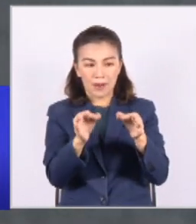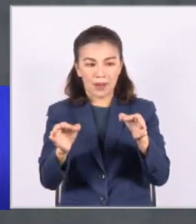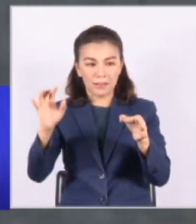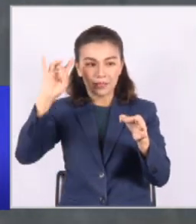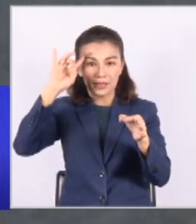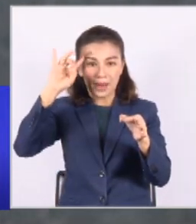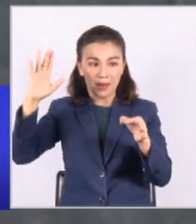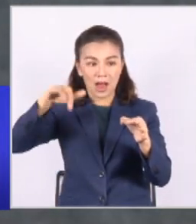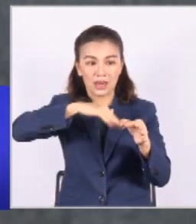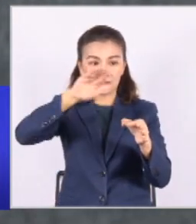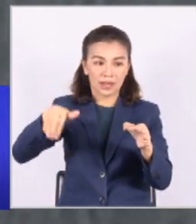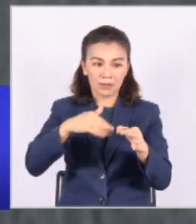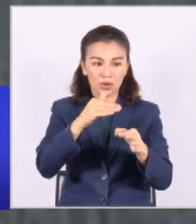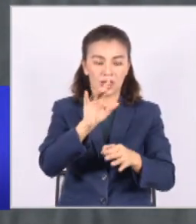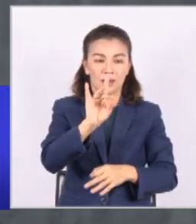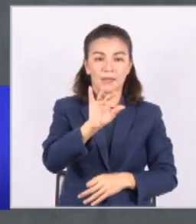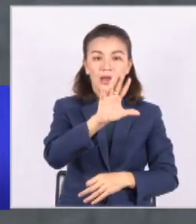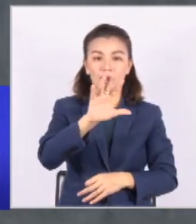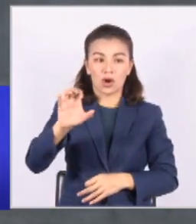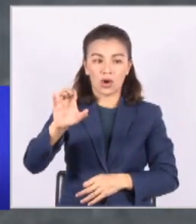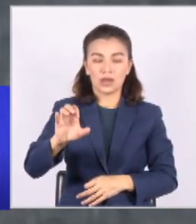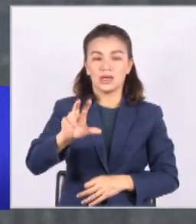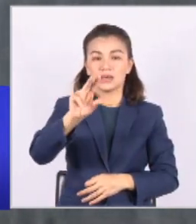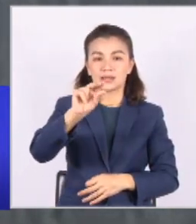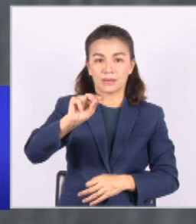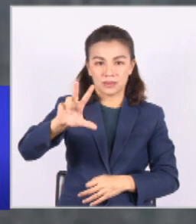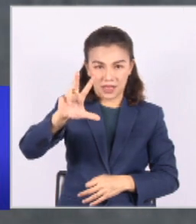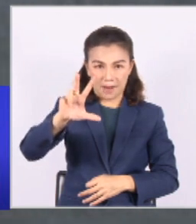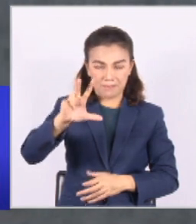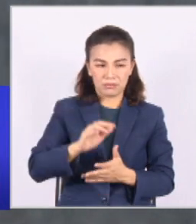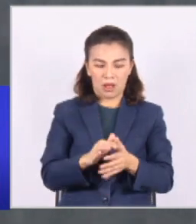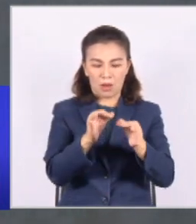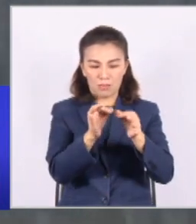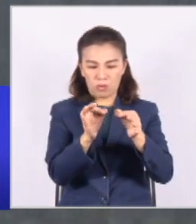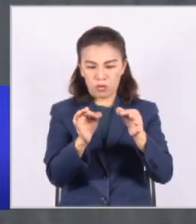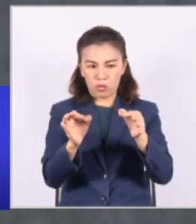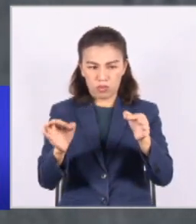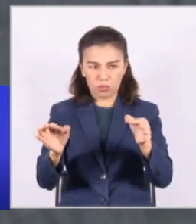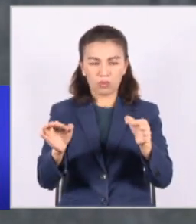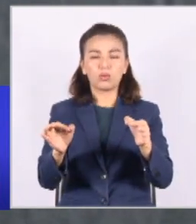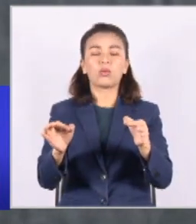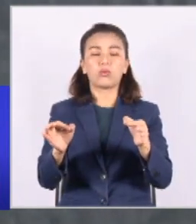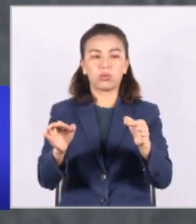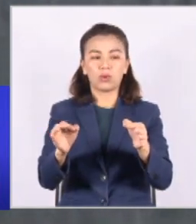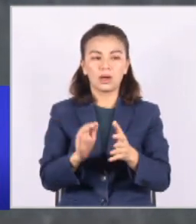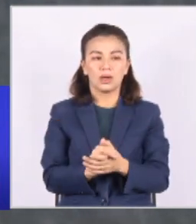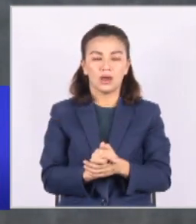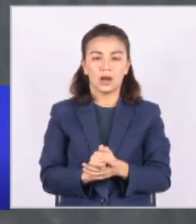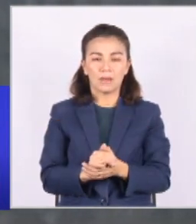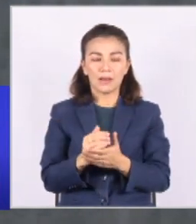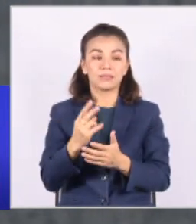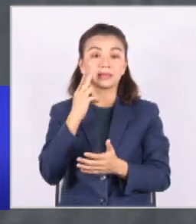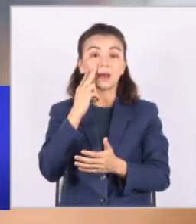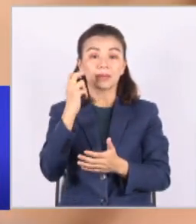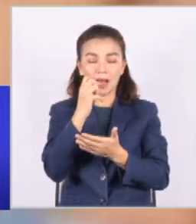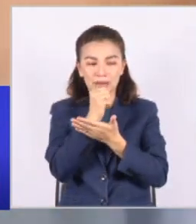ค่ะทั้งหมด833เม็ดโอ้โหเยอะนะคะ ไม่น้อยไม่น้อย แล้วก็เจอยาไอซ์อีก 1.7